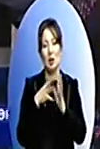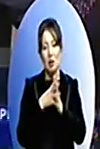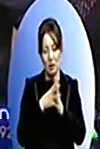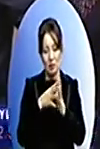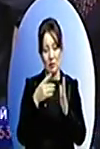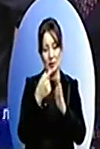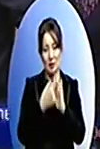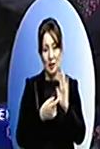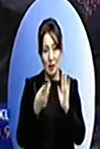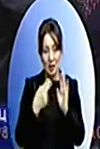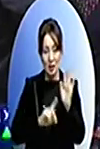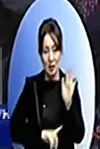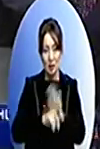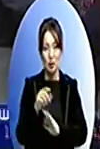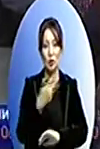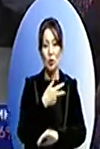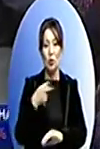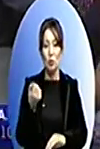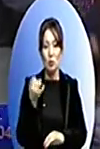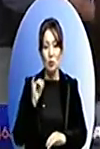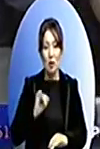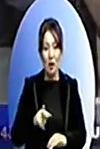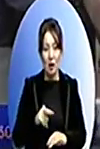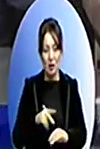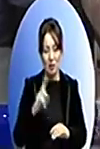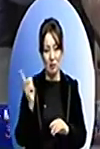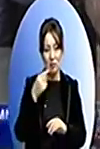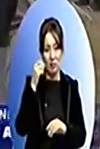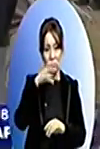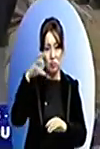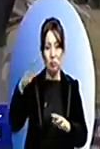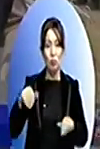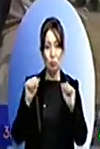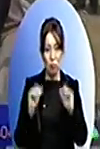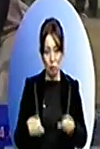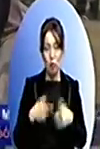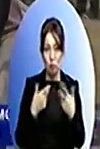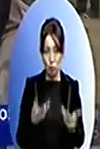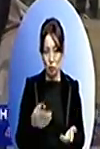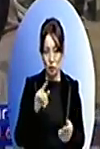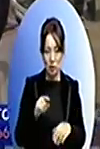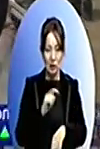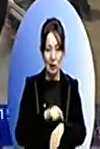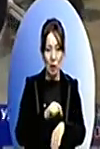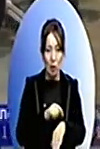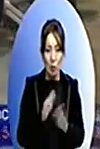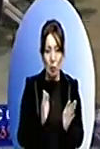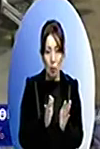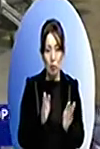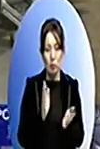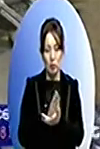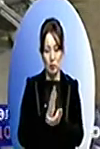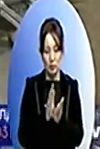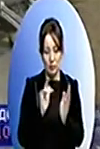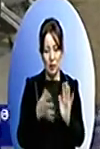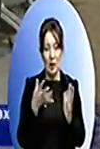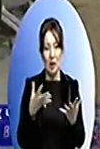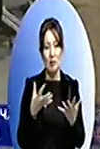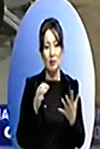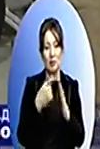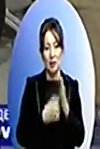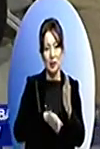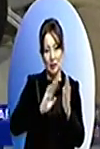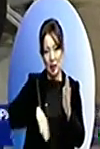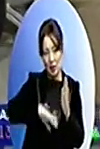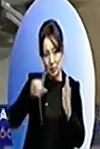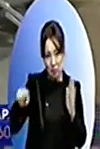одоо 300 гаруй айлаа бол эрчим хүчтэй болгосон. Гэт энэ одоо богино хугацаанд өнөөдөр яг 10 сарын дараа бид